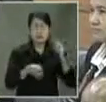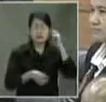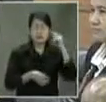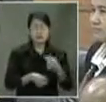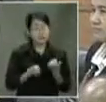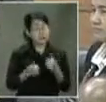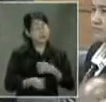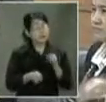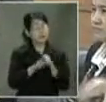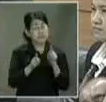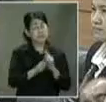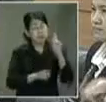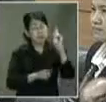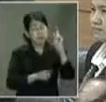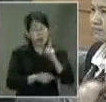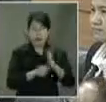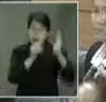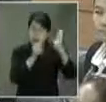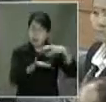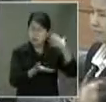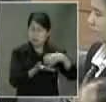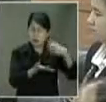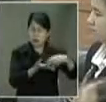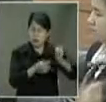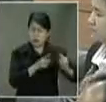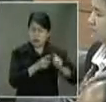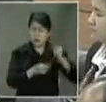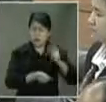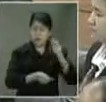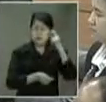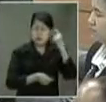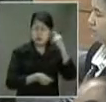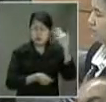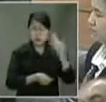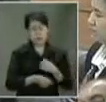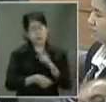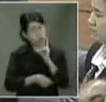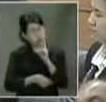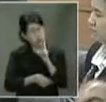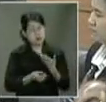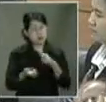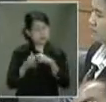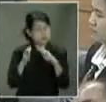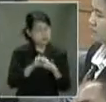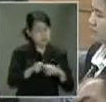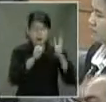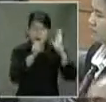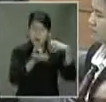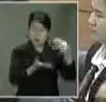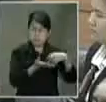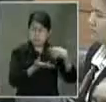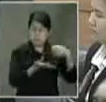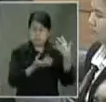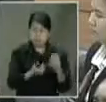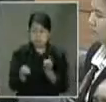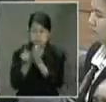ารต้องมีความรอบคอบระมัดระวังไม่ให้เกิดความแตกแยกและ